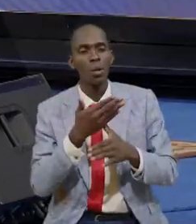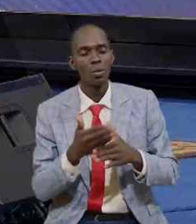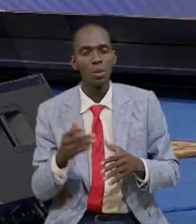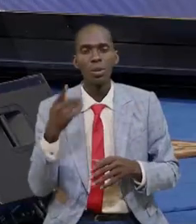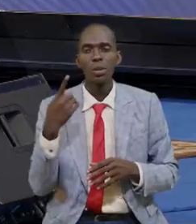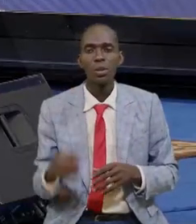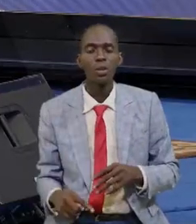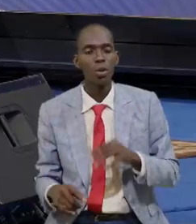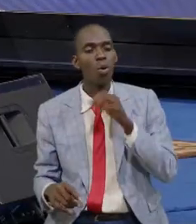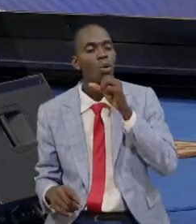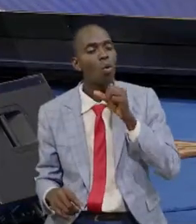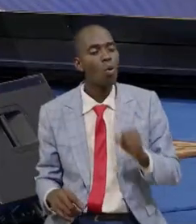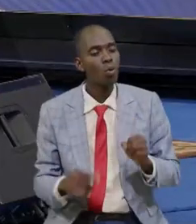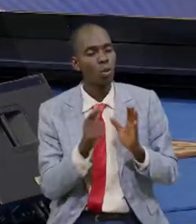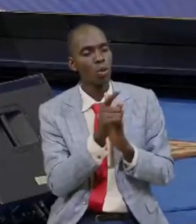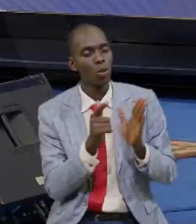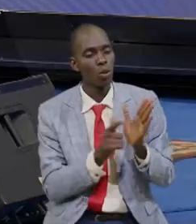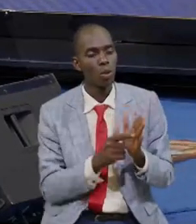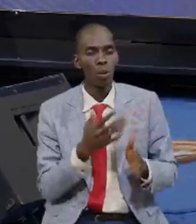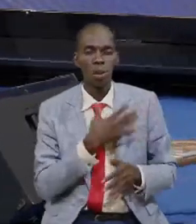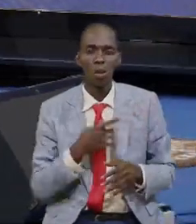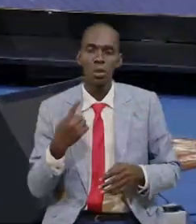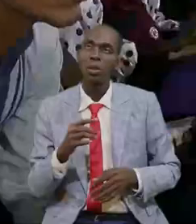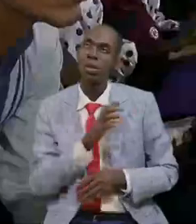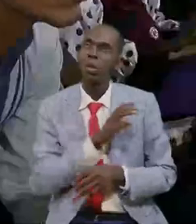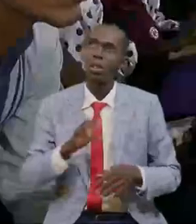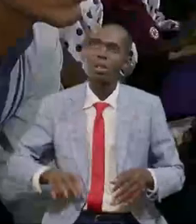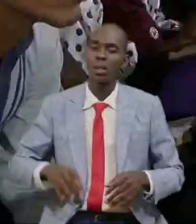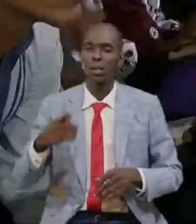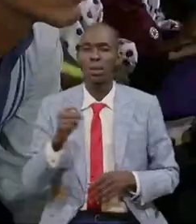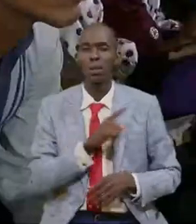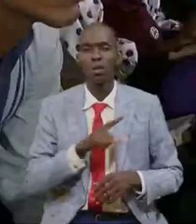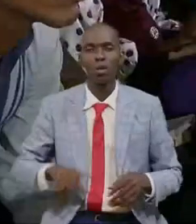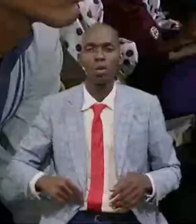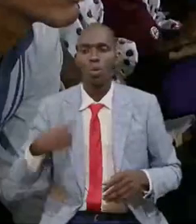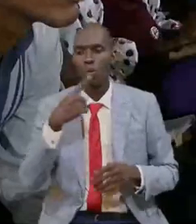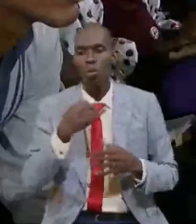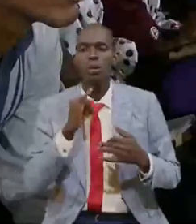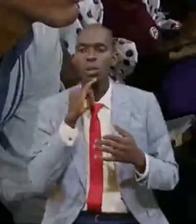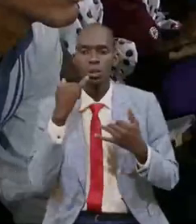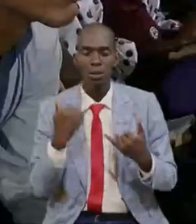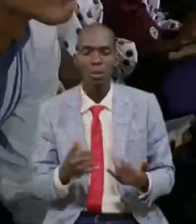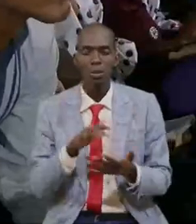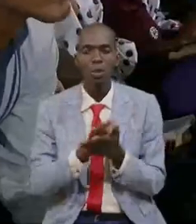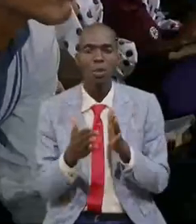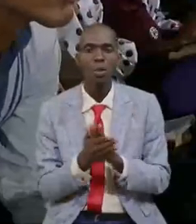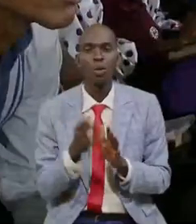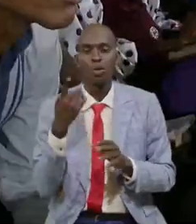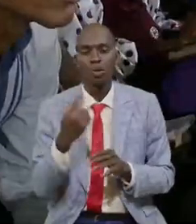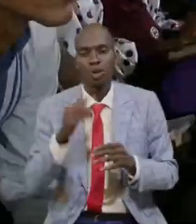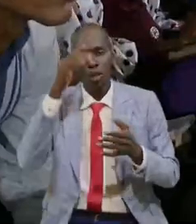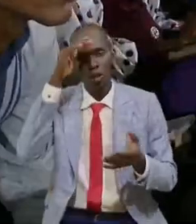engagement entre l'ancienne loi et Christ le Seigneur qui est devenu maintenant